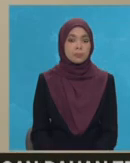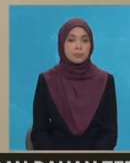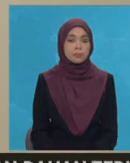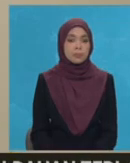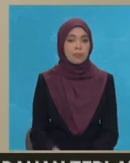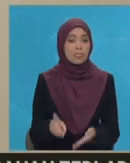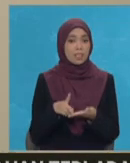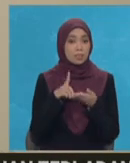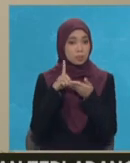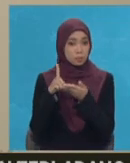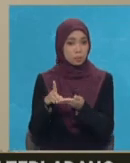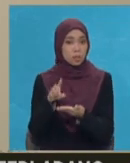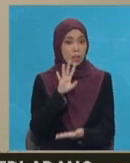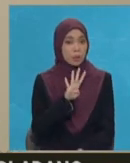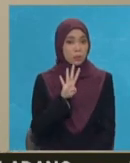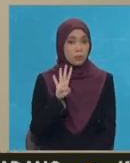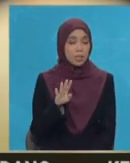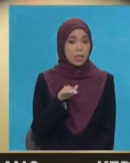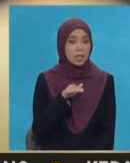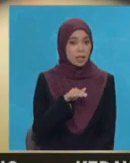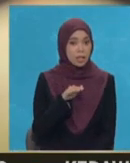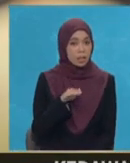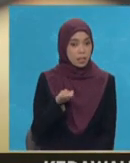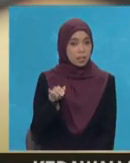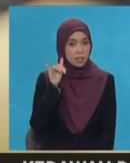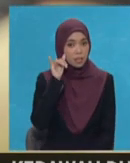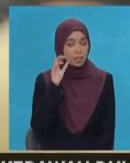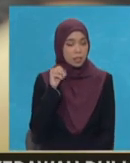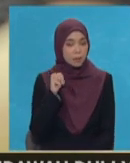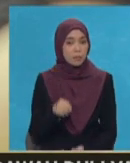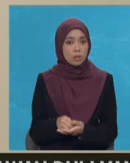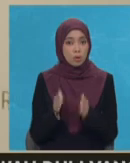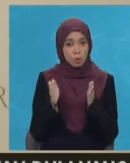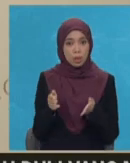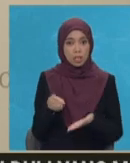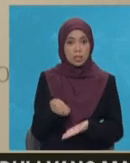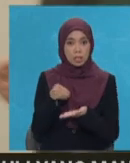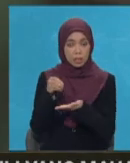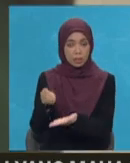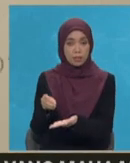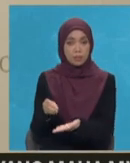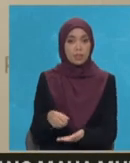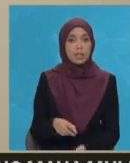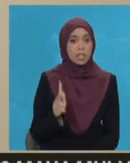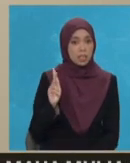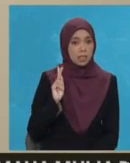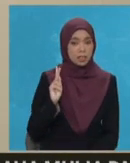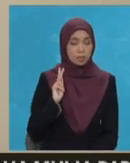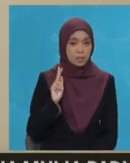penyampaian sumbangan kepada 44 orang penerima disempurnakan oleh Captain Sabirin Hajar Dewantara